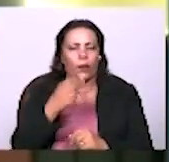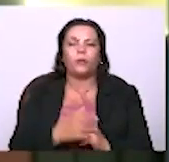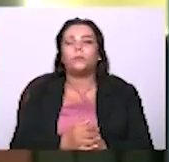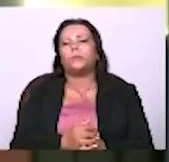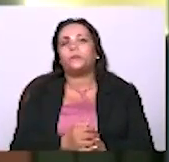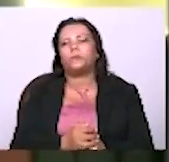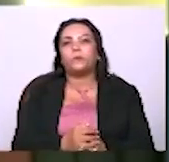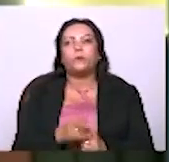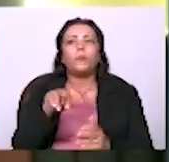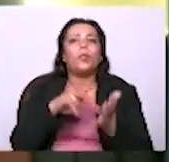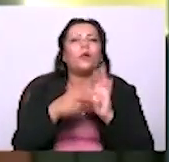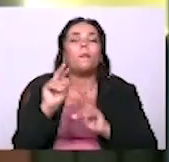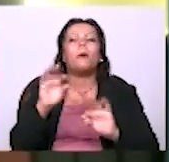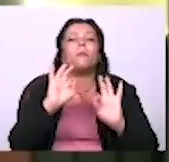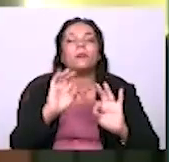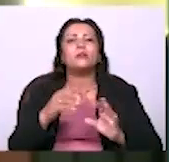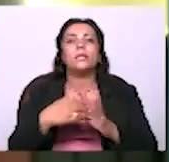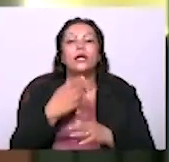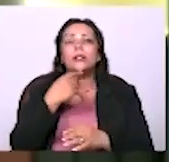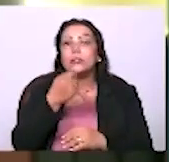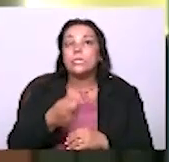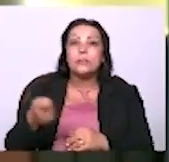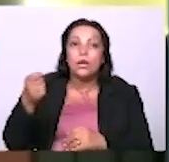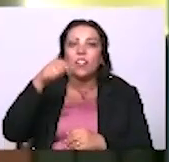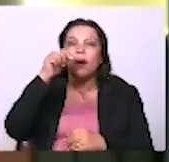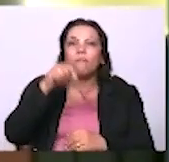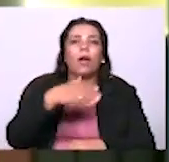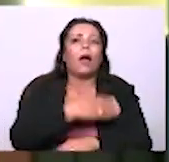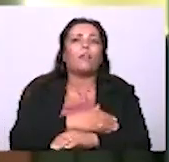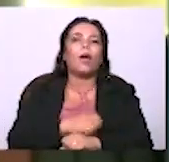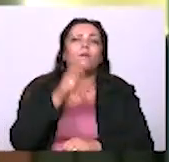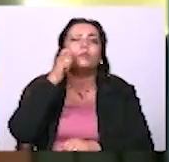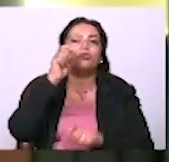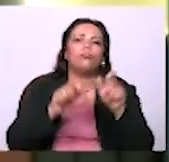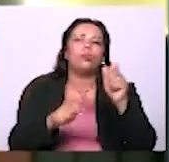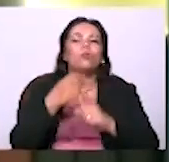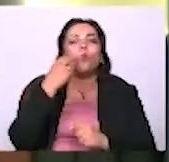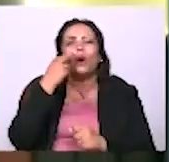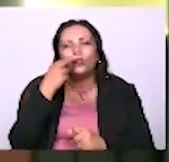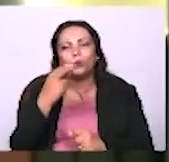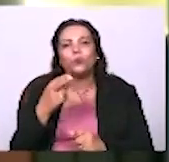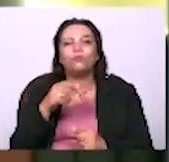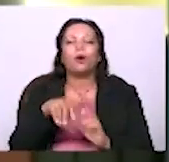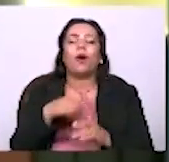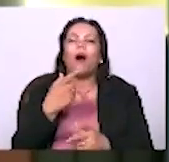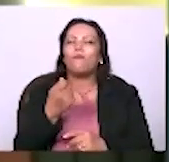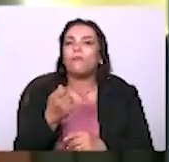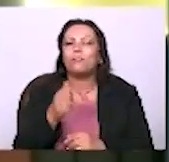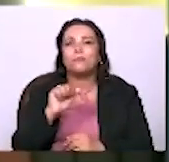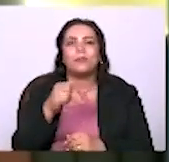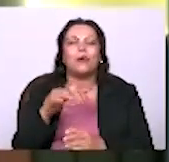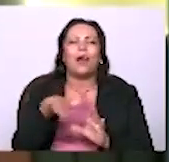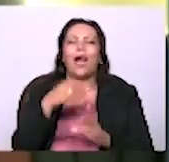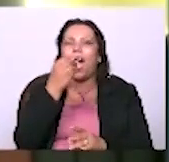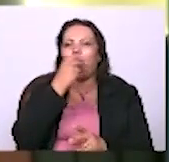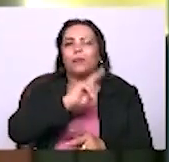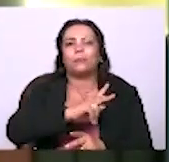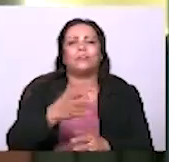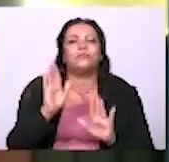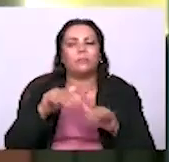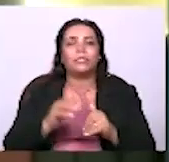وده بيمثل طبعا زياده في الاعباء بالنسبه للمواطن وهنلاقي طبعا زي ما قلت لكم اسعار المواد الغذائيه